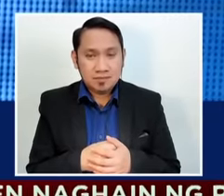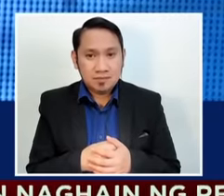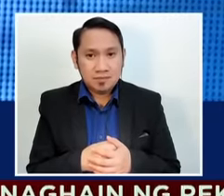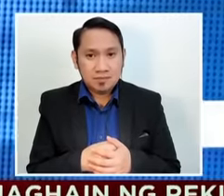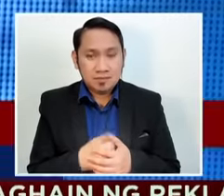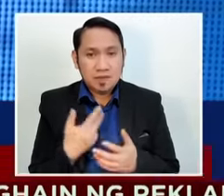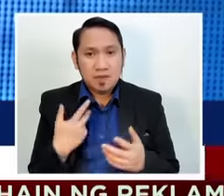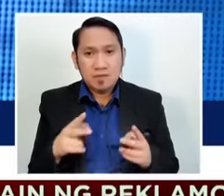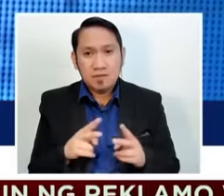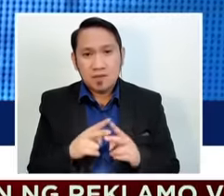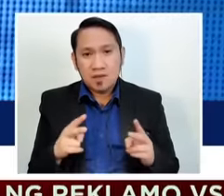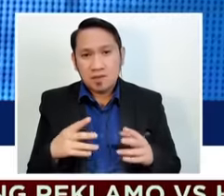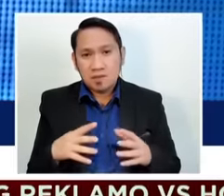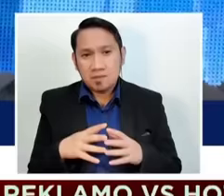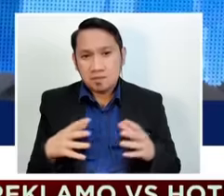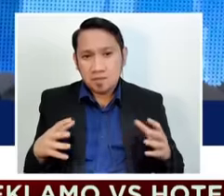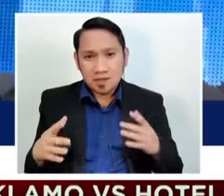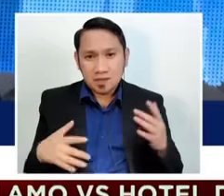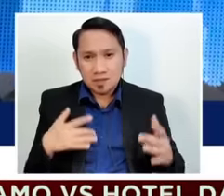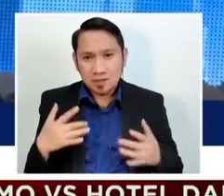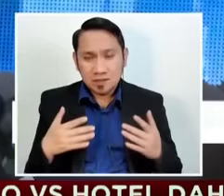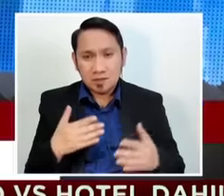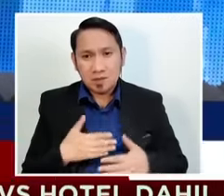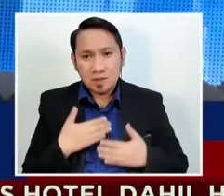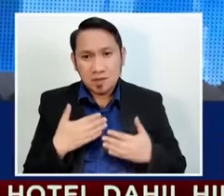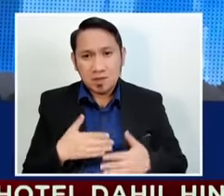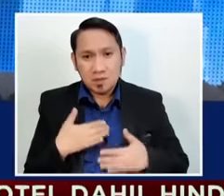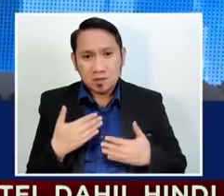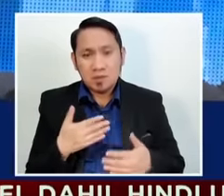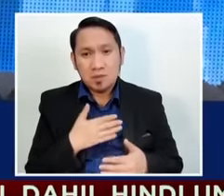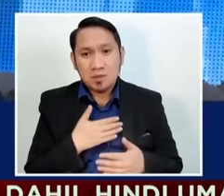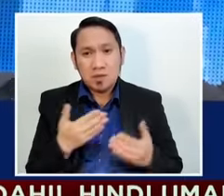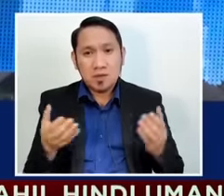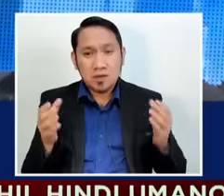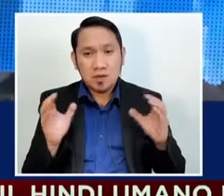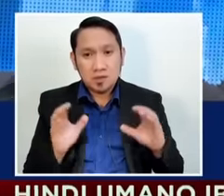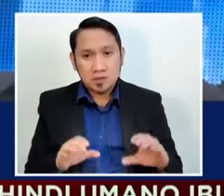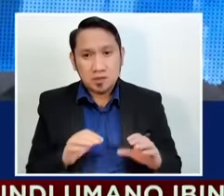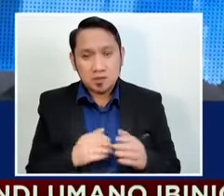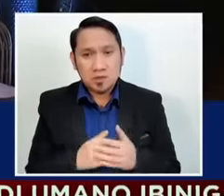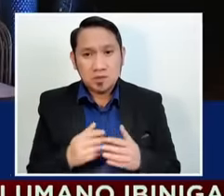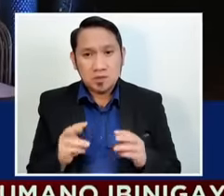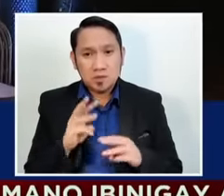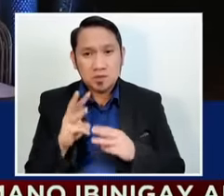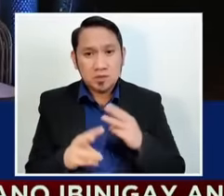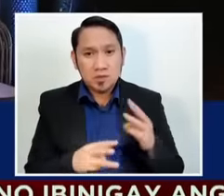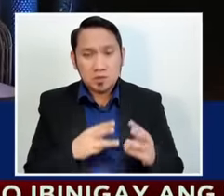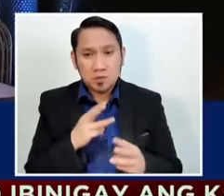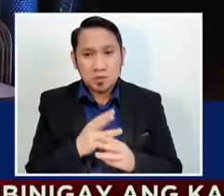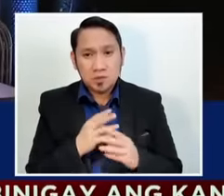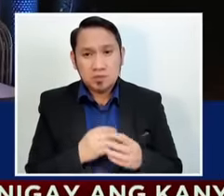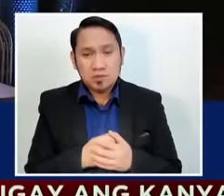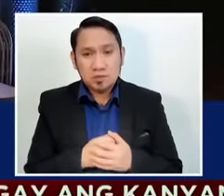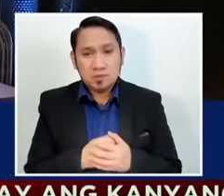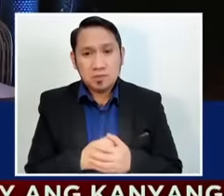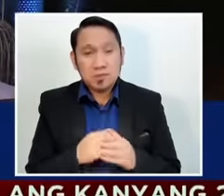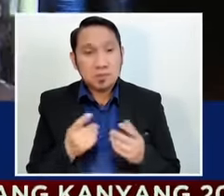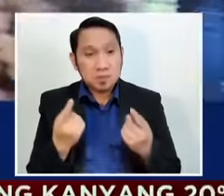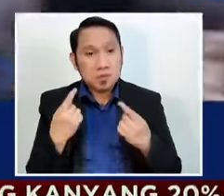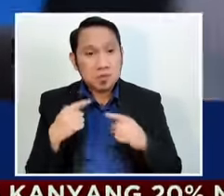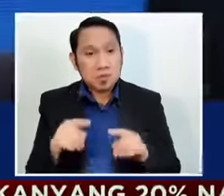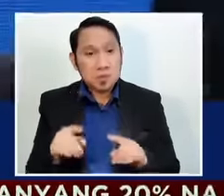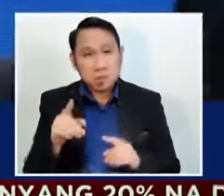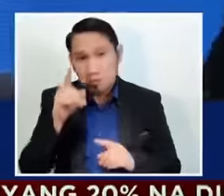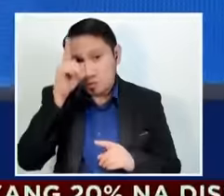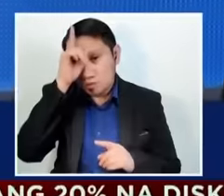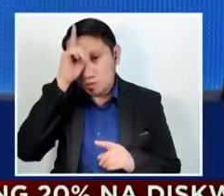thrilled. I'm so happy. Parang ito na yung chance natin to be, you know, in the world stage. Nakatakda rin tumungong Germany si Dolly